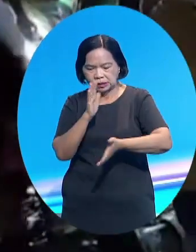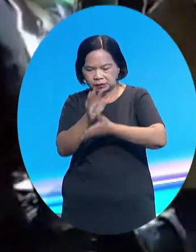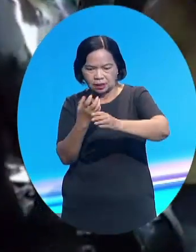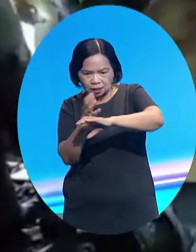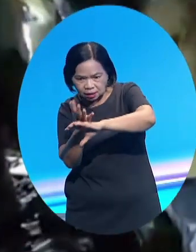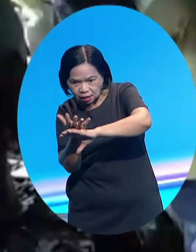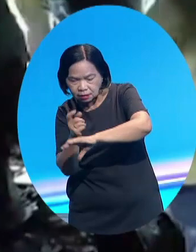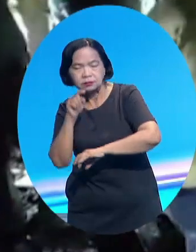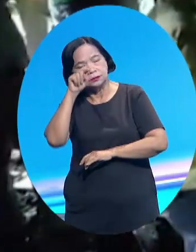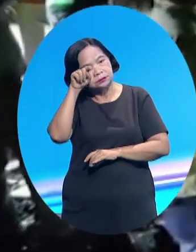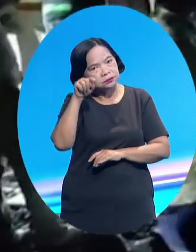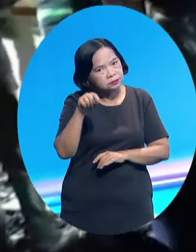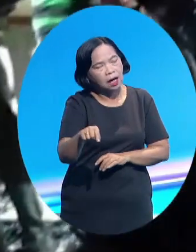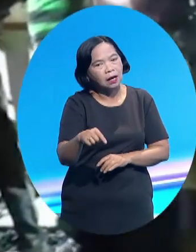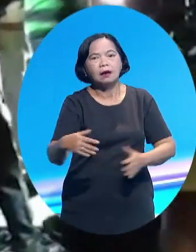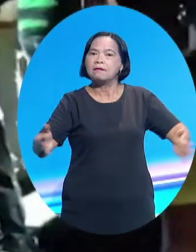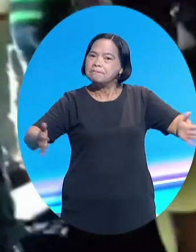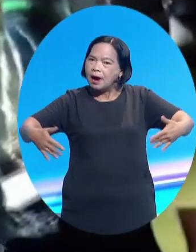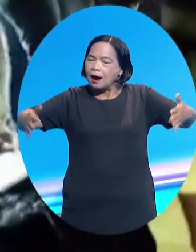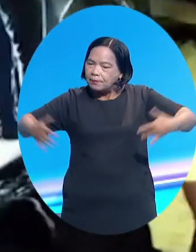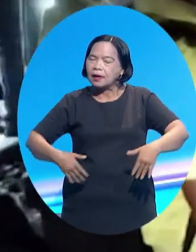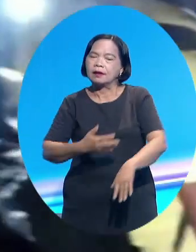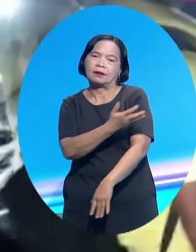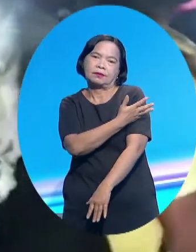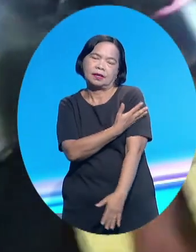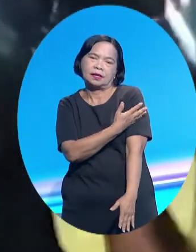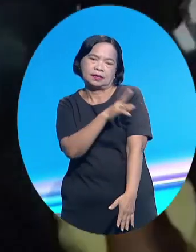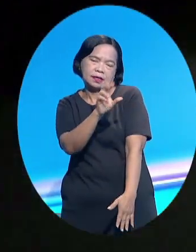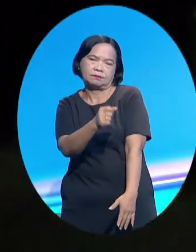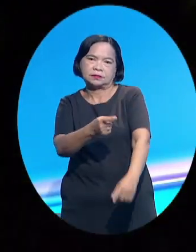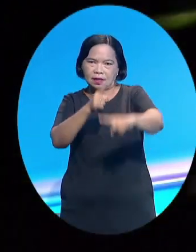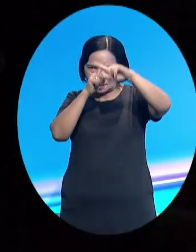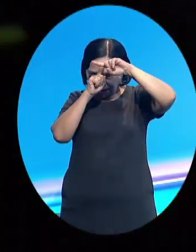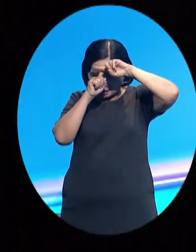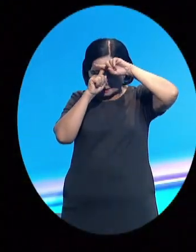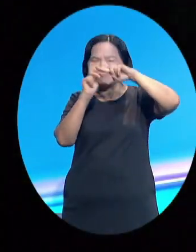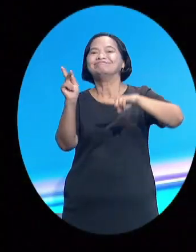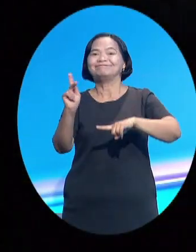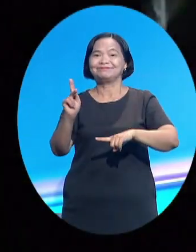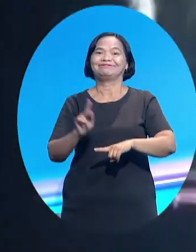trường. Công tác cứu hộ được triển khai nhanh chóng để những người bị thương được chăm sóc y tế kịp thời.